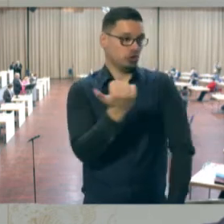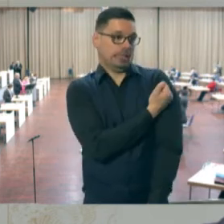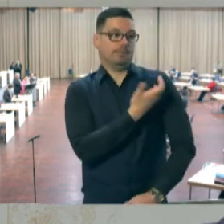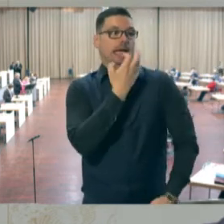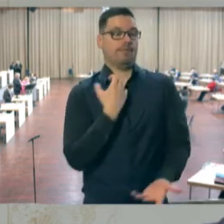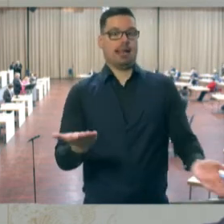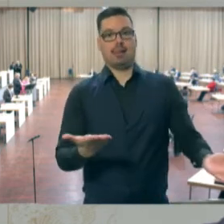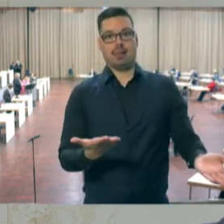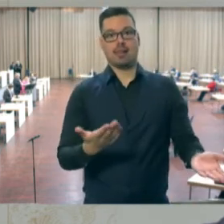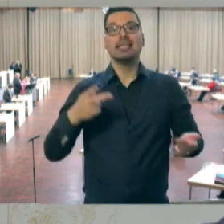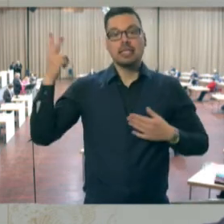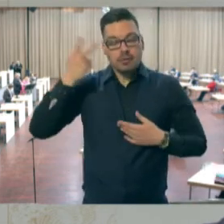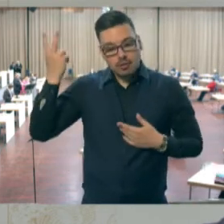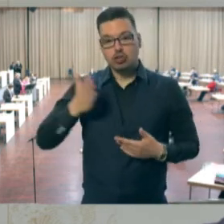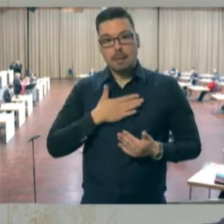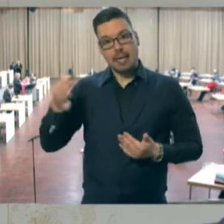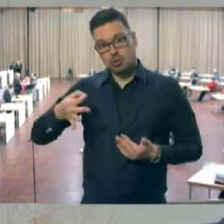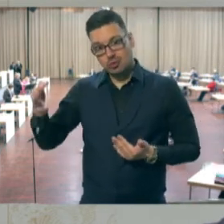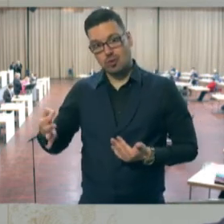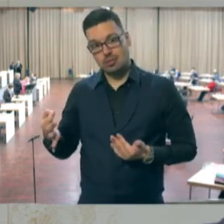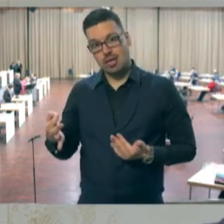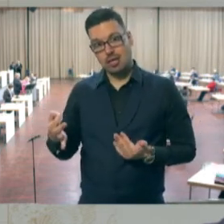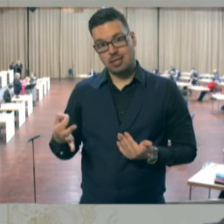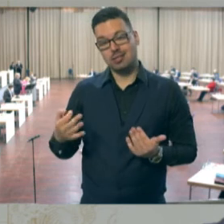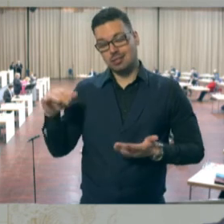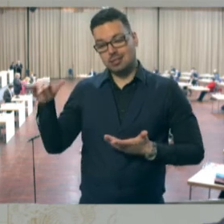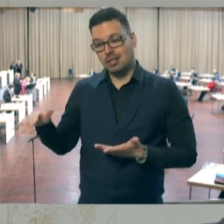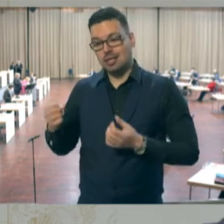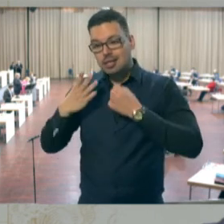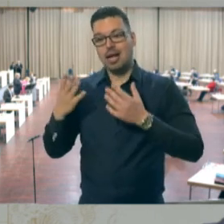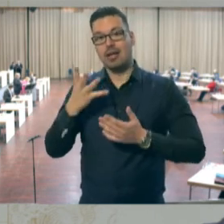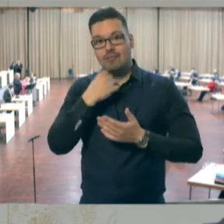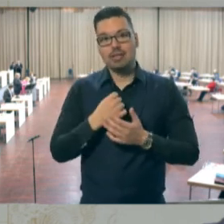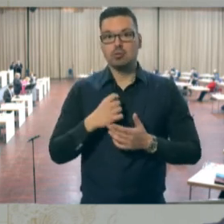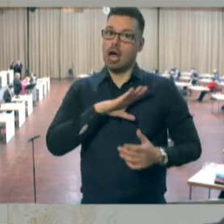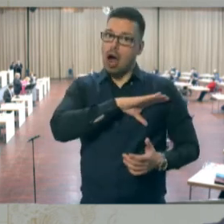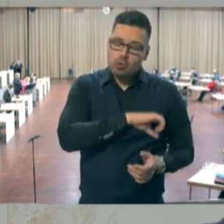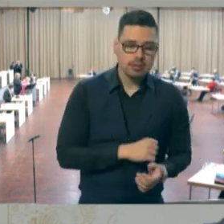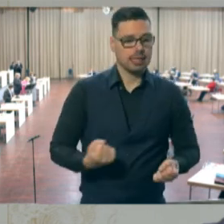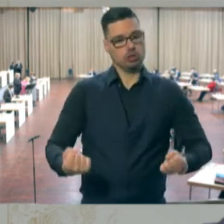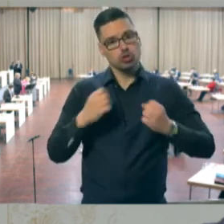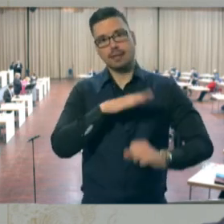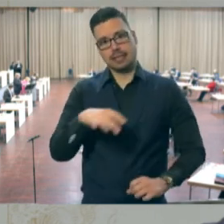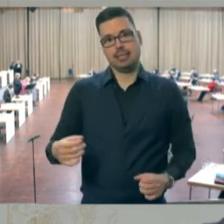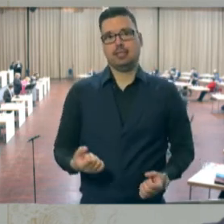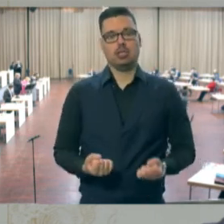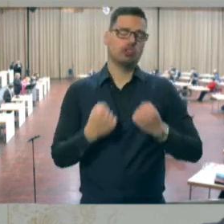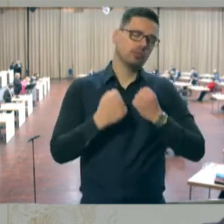auch sie endlich mit ihren Freunden wieder was machen will. Ich bewundere unsere Kinder in der Zeit, was die jetzt alles durchhalten müssen, was sie jetzt alles machen.